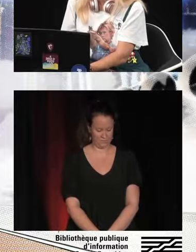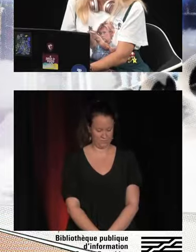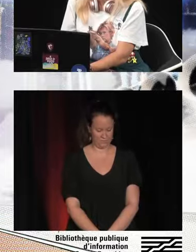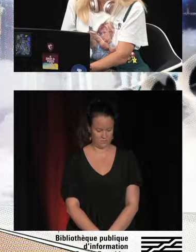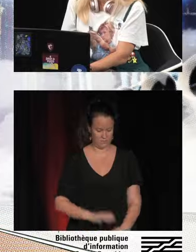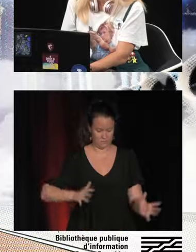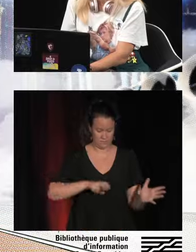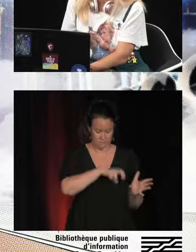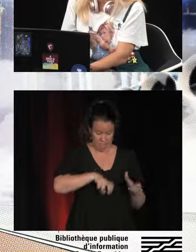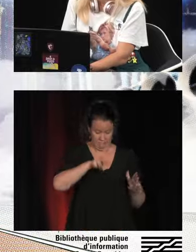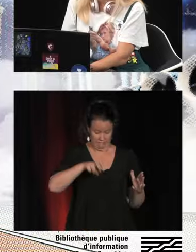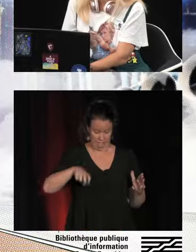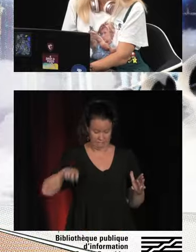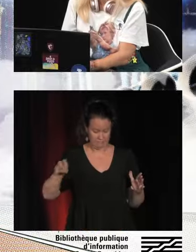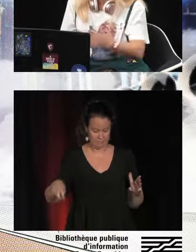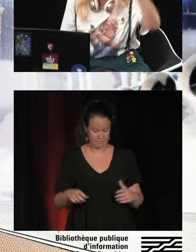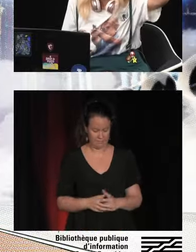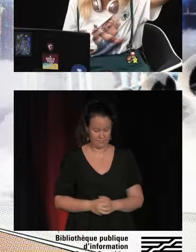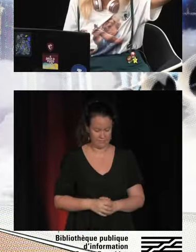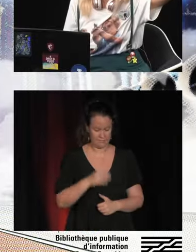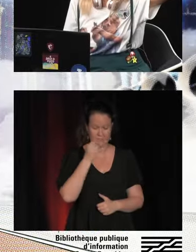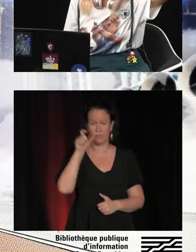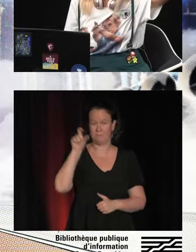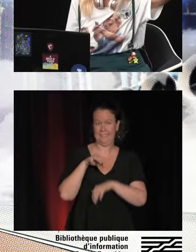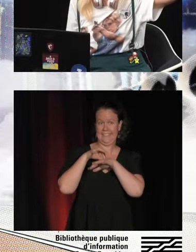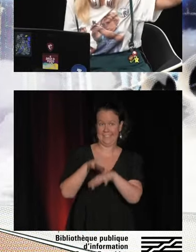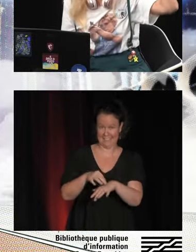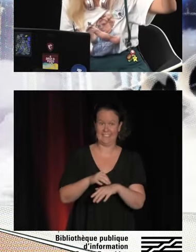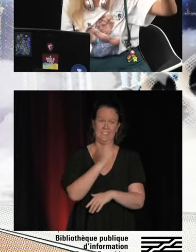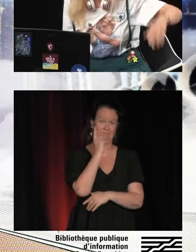On court, on court, on court. Bon, là quand même, je flexe un petit peu. Et on a trouvé notre guide et on va pouvoir